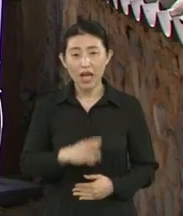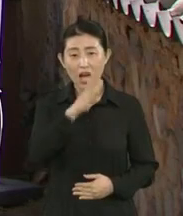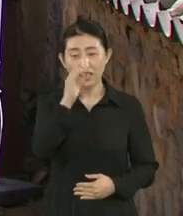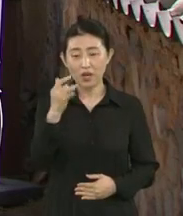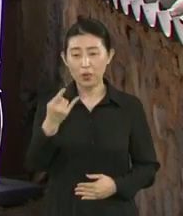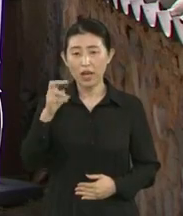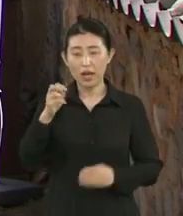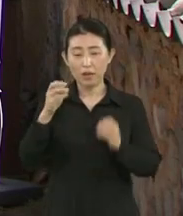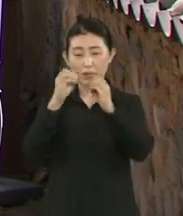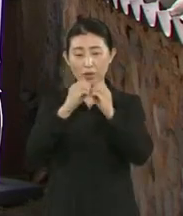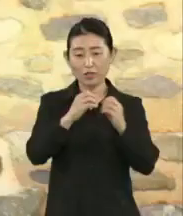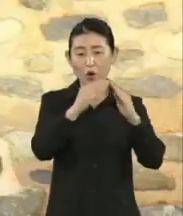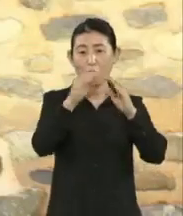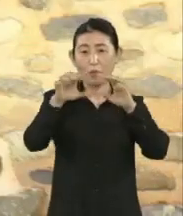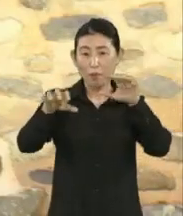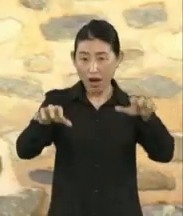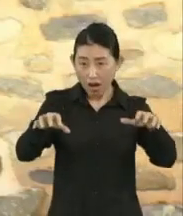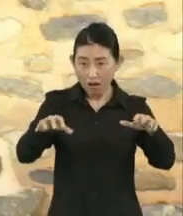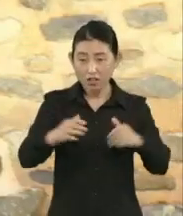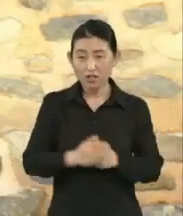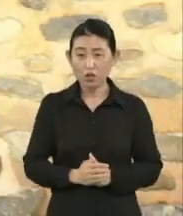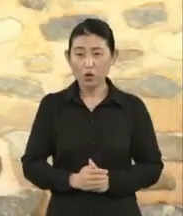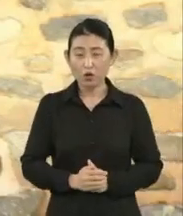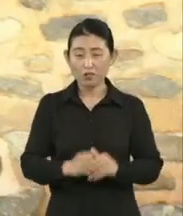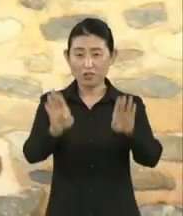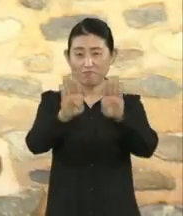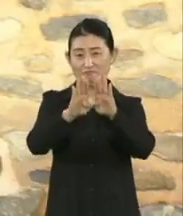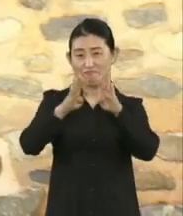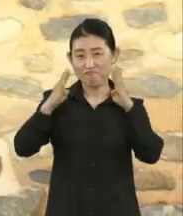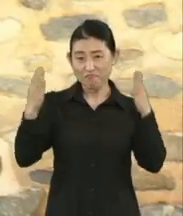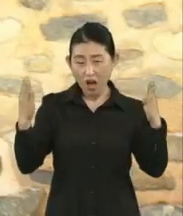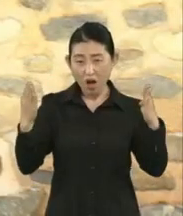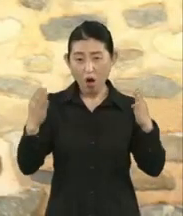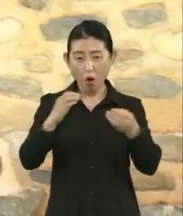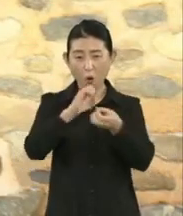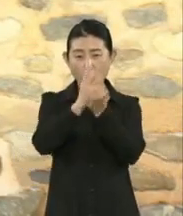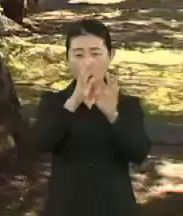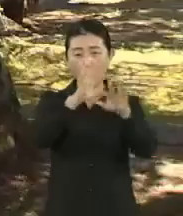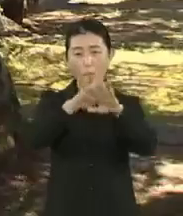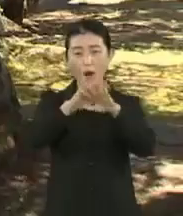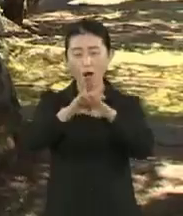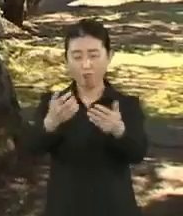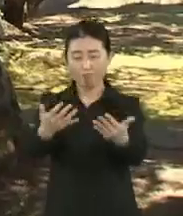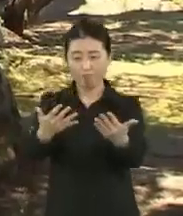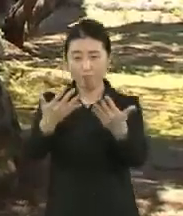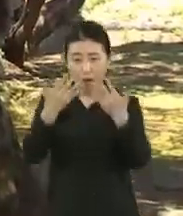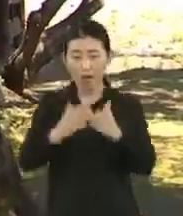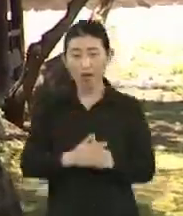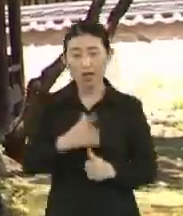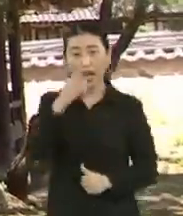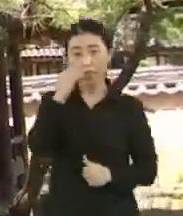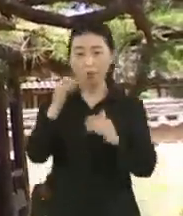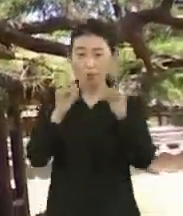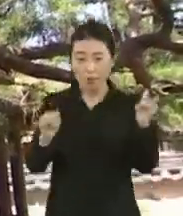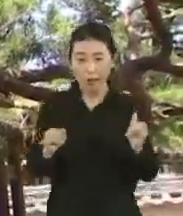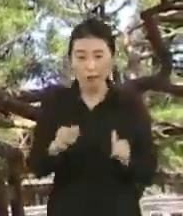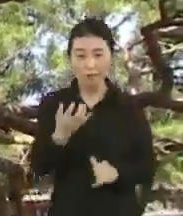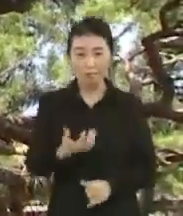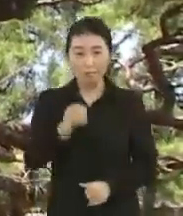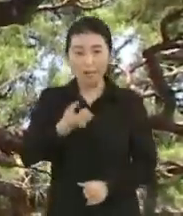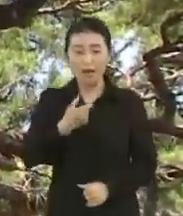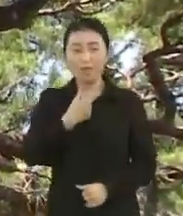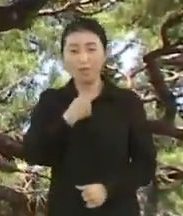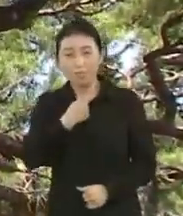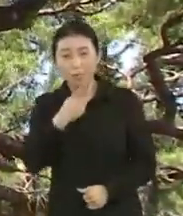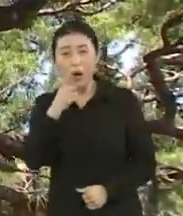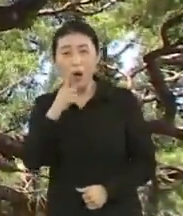아산 외암 민속마을에 있는 건재고택의 소술 때문이 열리고 정원이 자태를 드러냅니다. 일제시대 일본인들이 탐내던